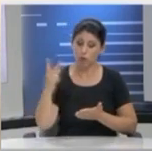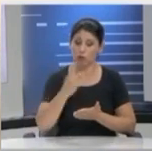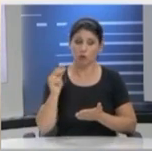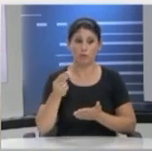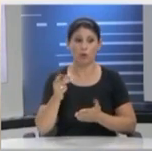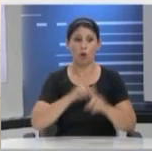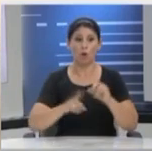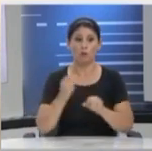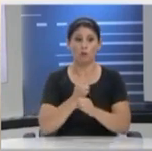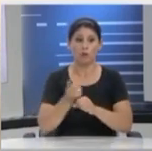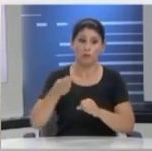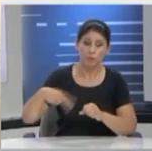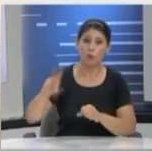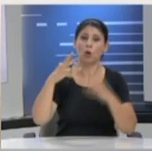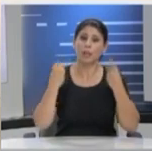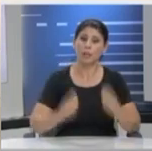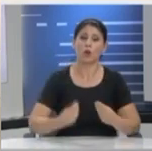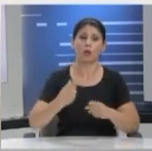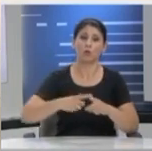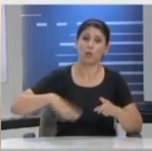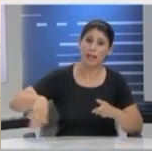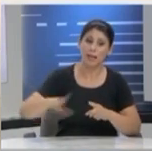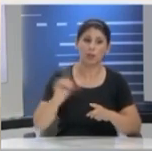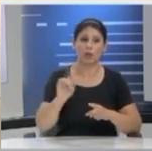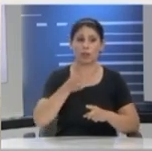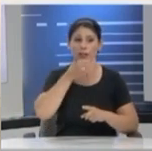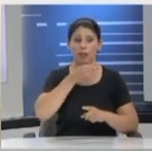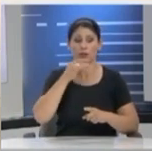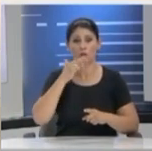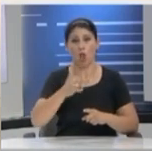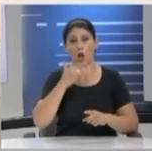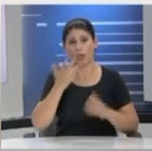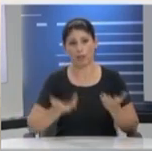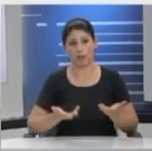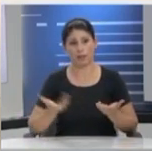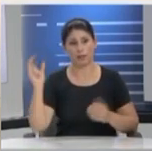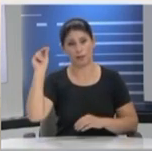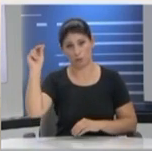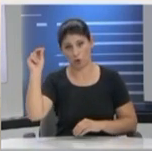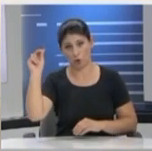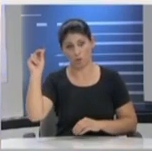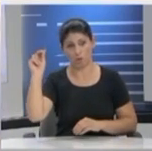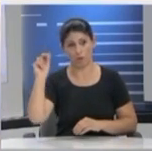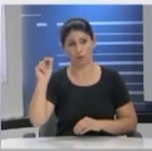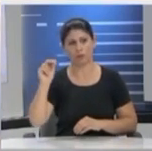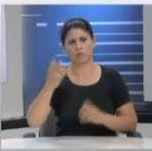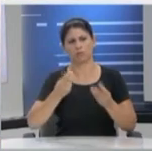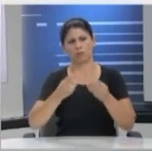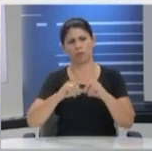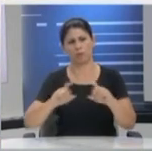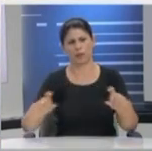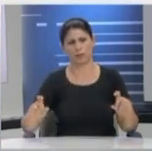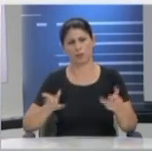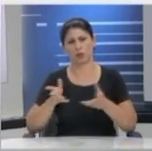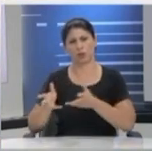Κοινοβούλιο, όποιος δουλεύει περισσότερο για το καλό του ελληνικού λαού και όχι λέγοντας λόγια και υποσχόμενος ένα σωρό